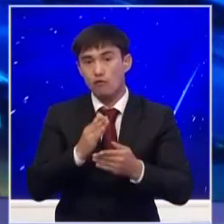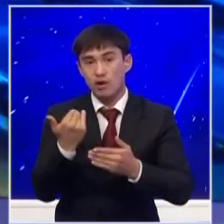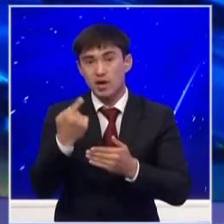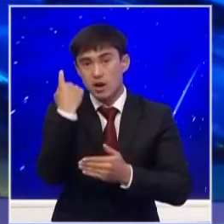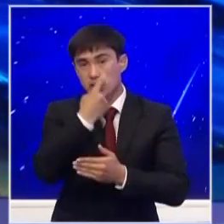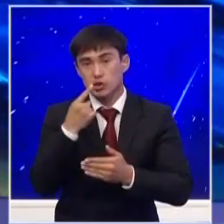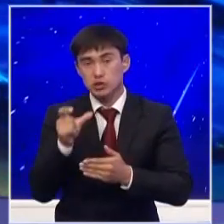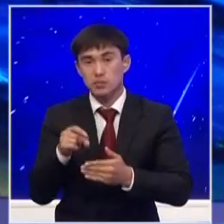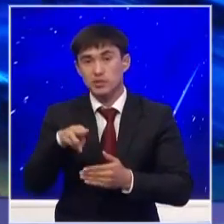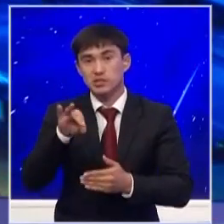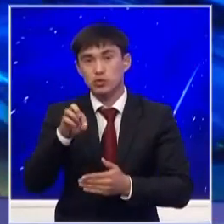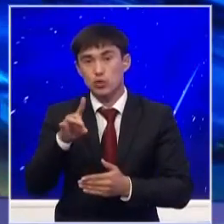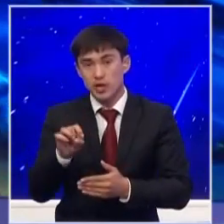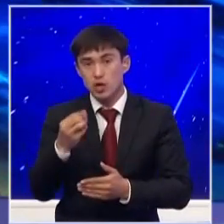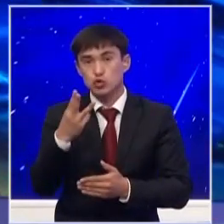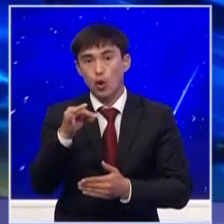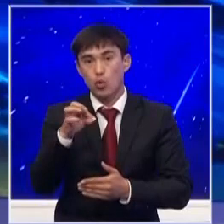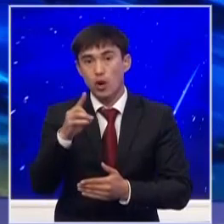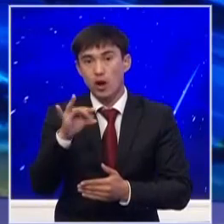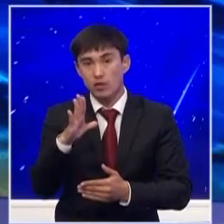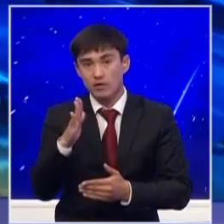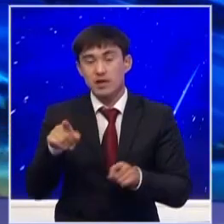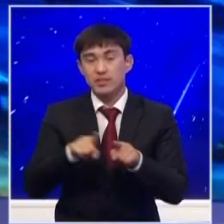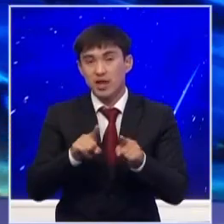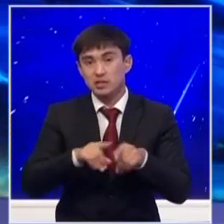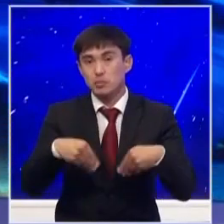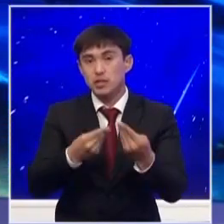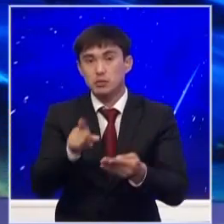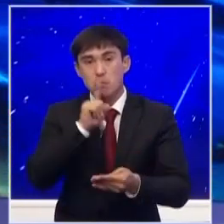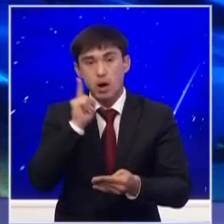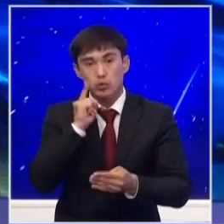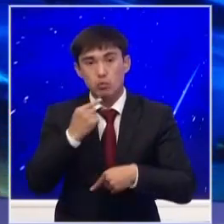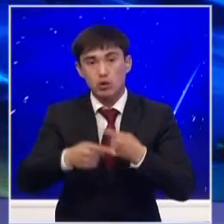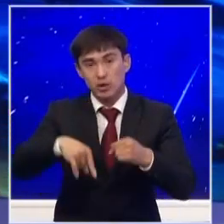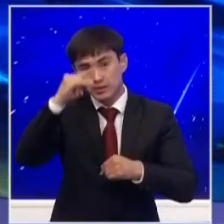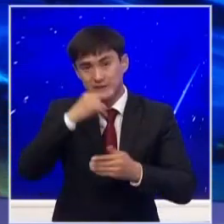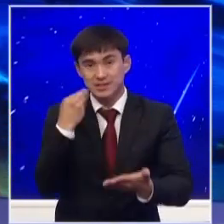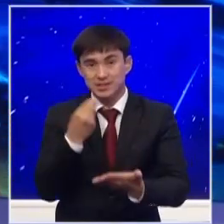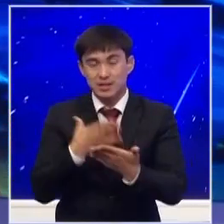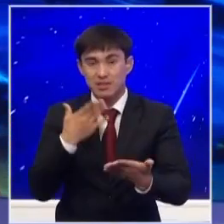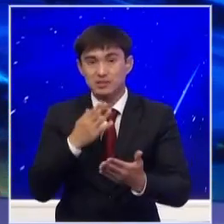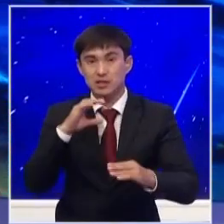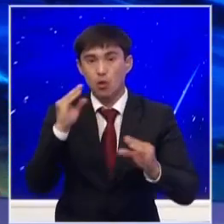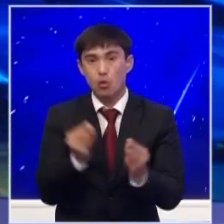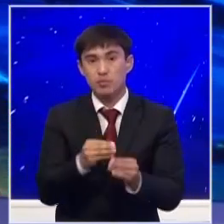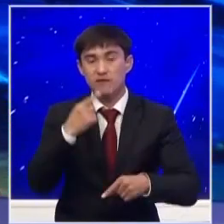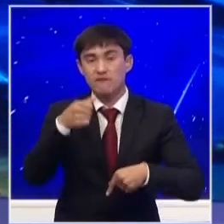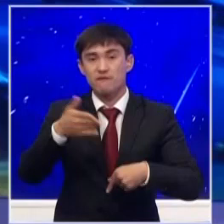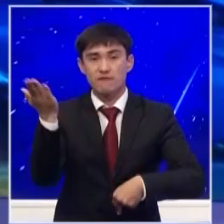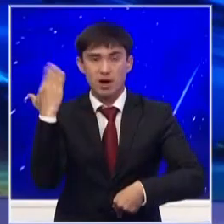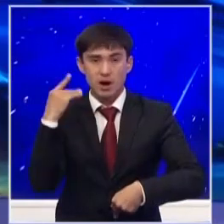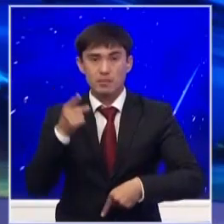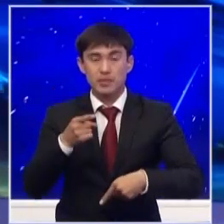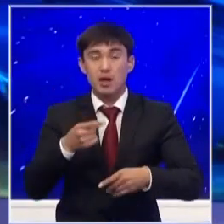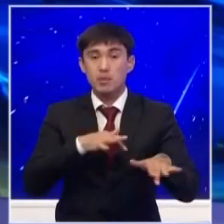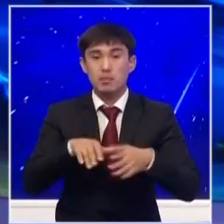к личностям Тезек Торе и Ишокана Улиханова, а также передача молодому поколению казахстанцев ценностей, накопленных веками. На